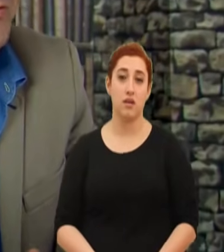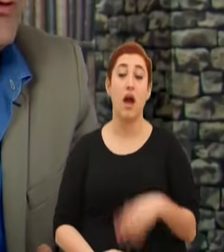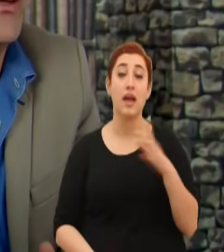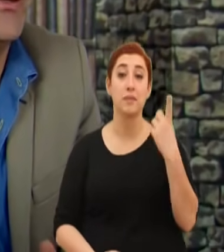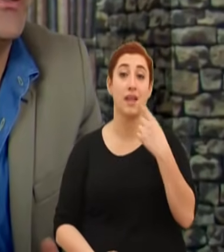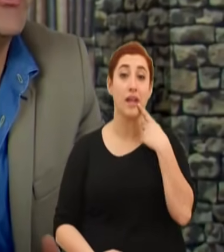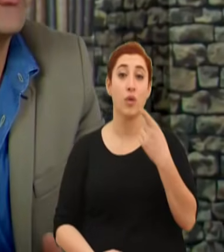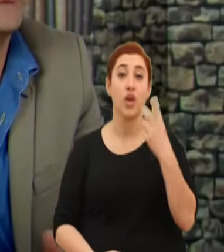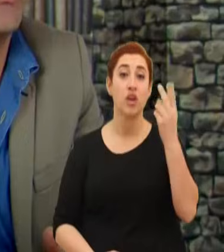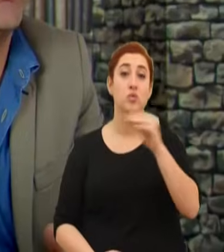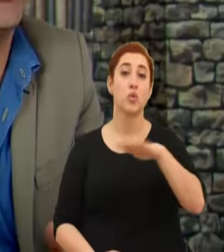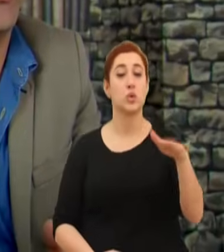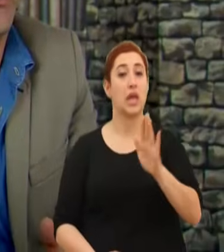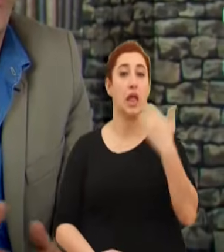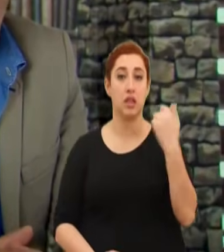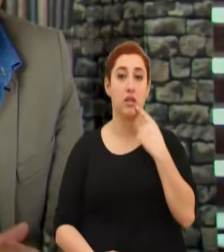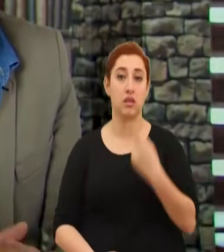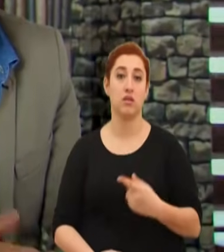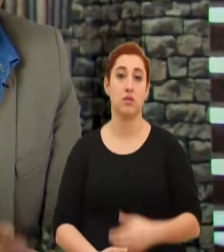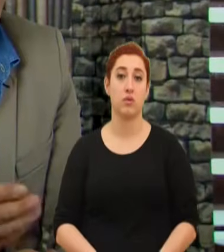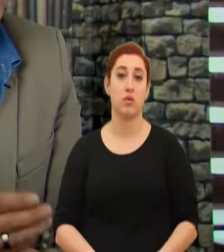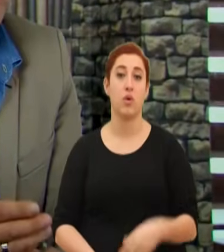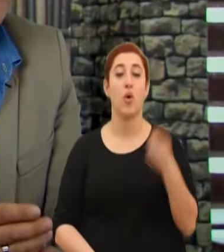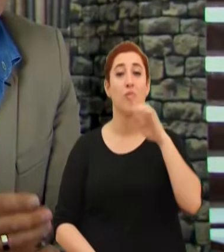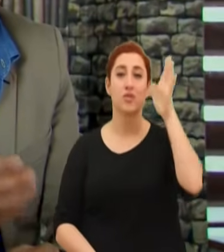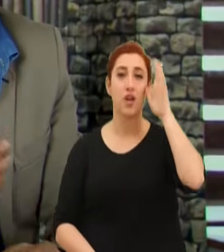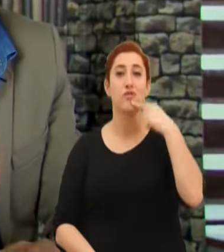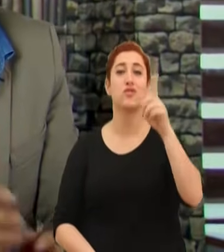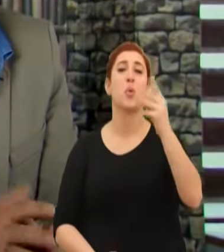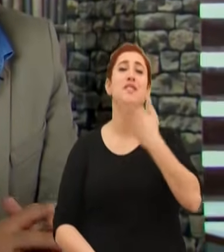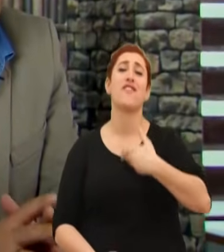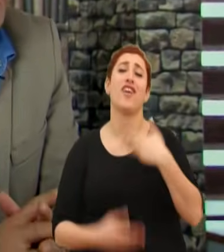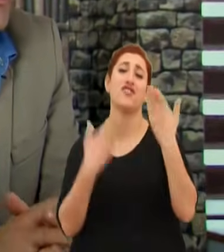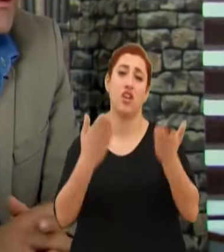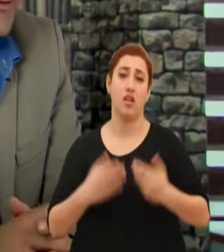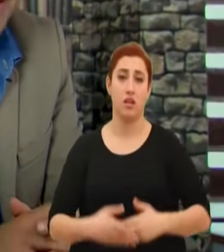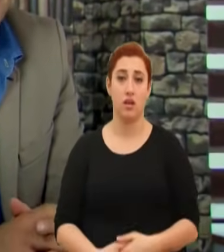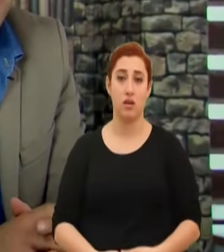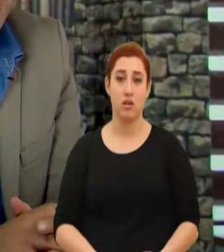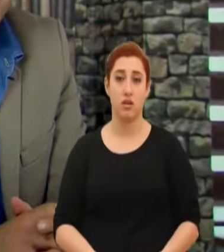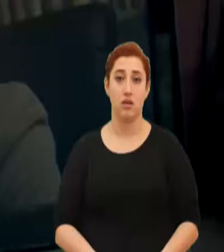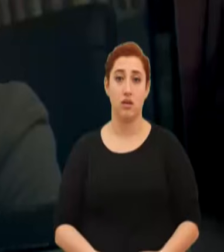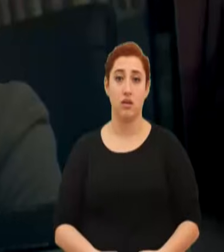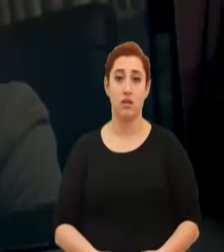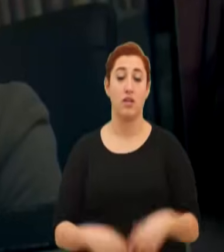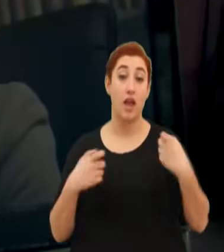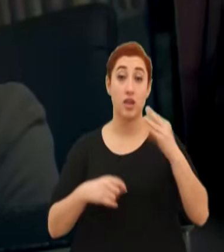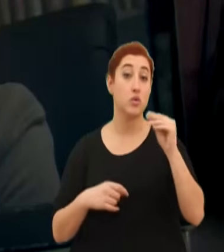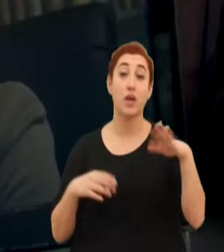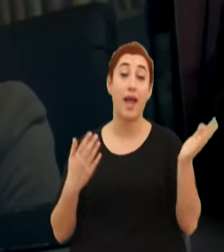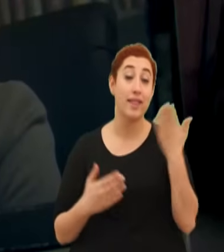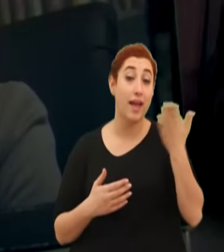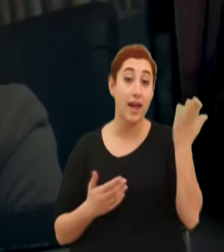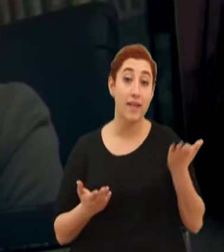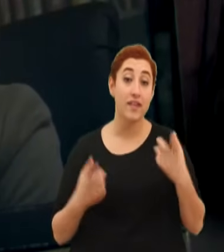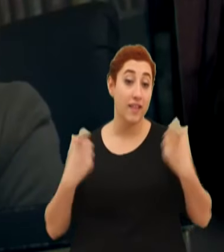Hay bir de diyor ki iki çocuğunu da getir diyor ya. Ha öbür safta diyor ki sizi çok sevecekler. Nerede çocuklar? Hı?